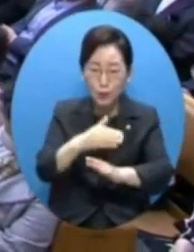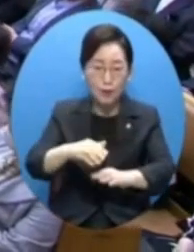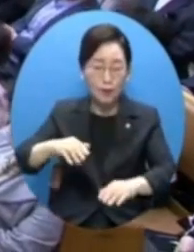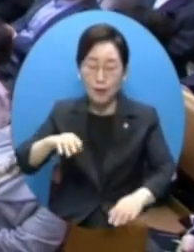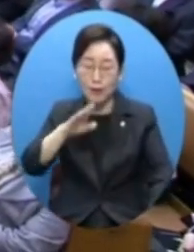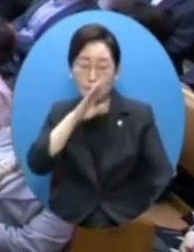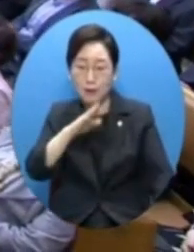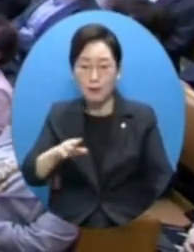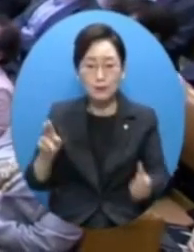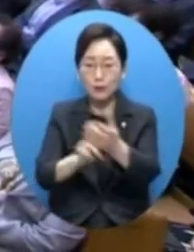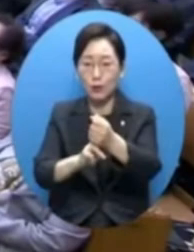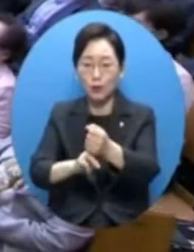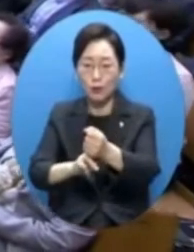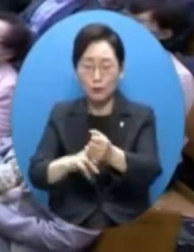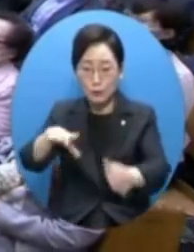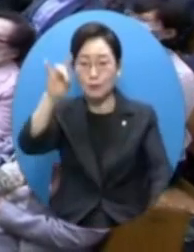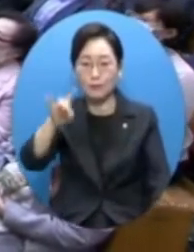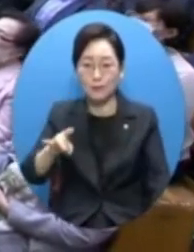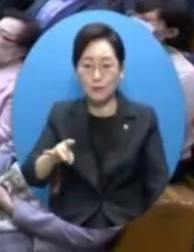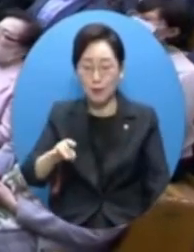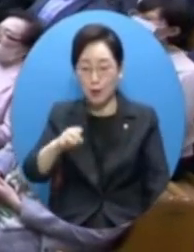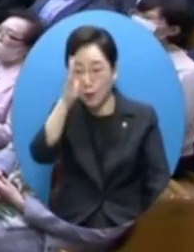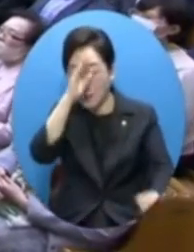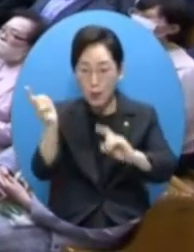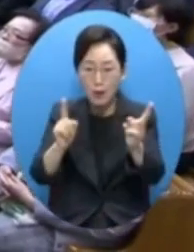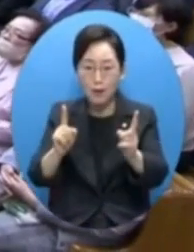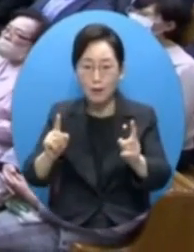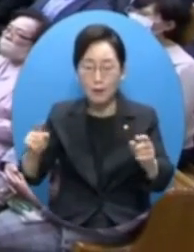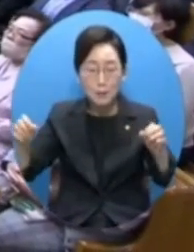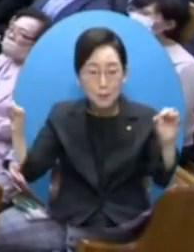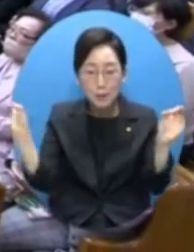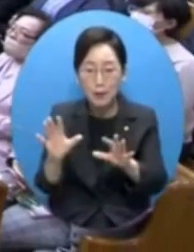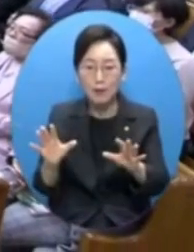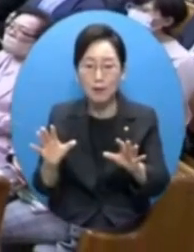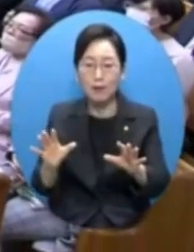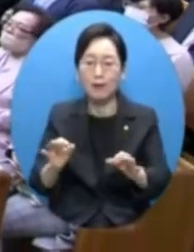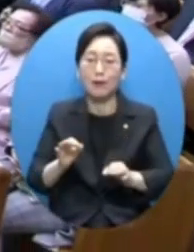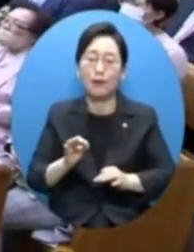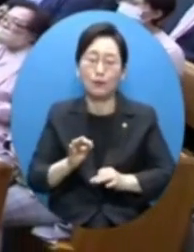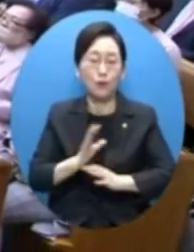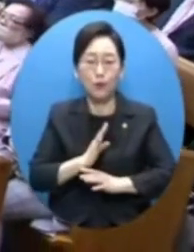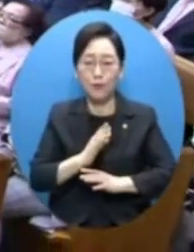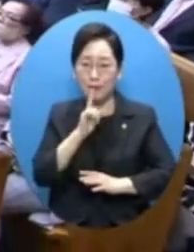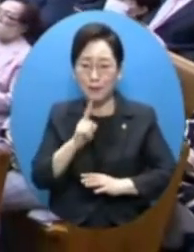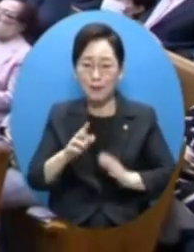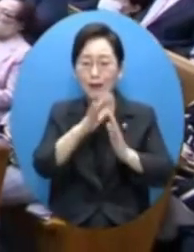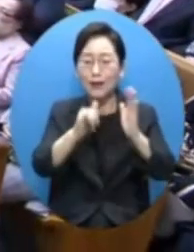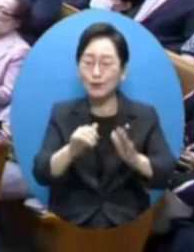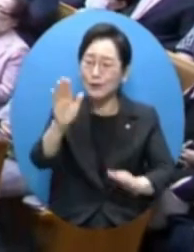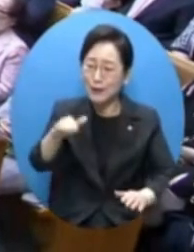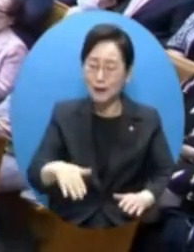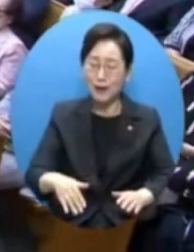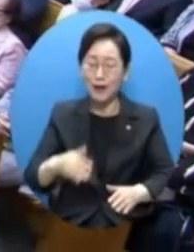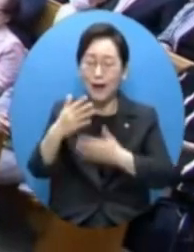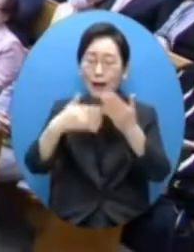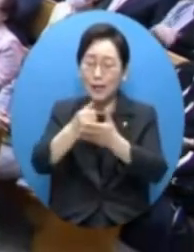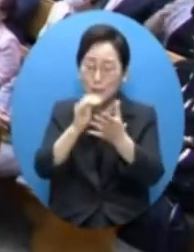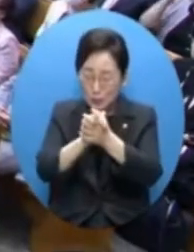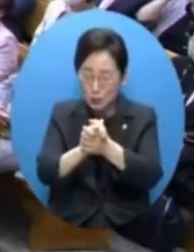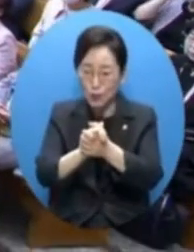말하면서 회복이 너무 빠른다고 놀라운 일이라고 그때마다 가족들은 다 우리가 기도해서 하나님께서 역사하신 거라고